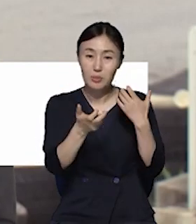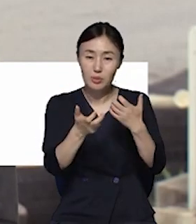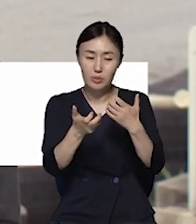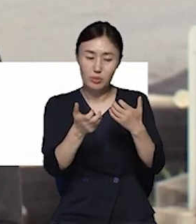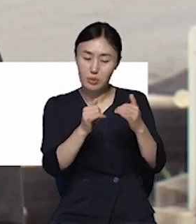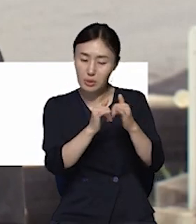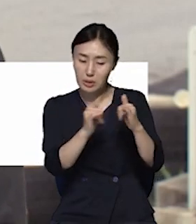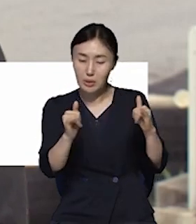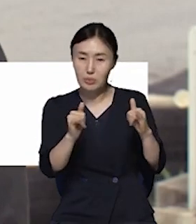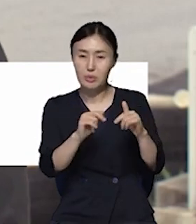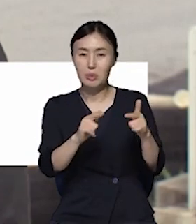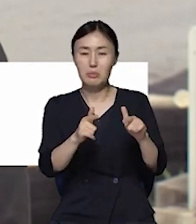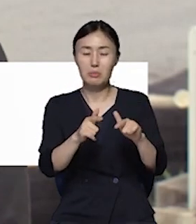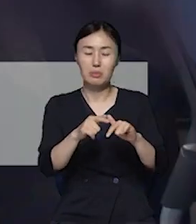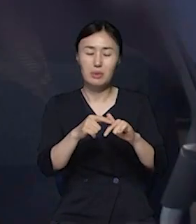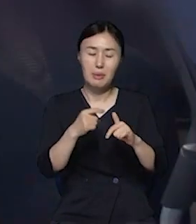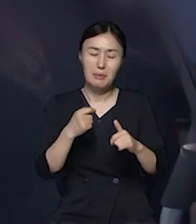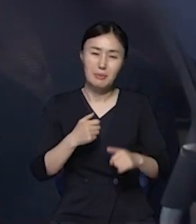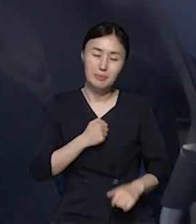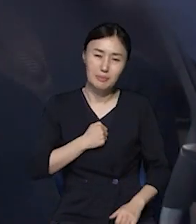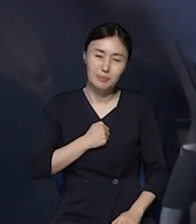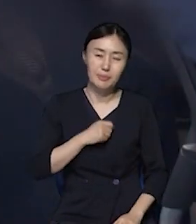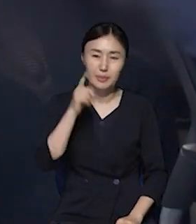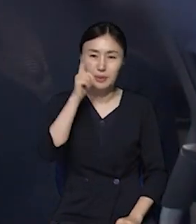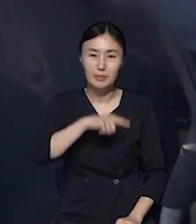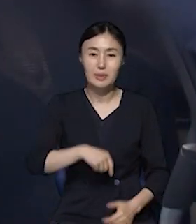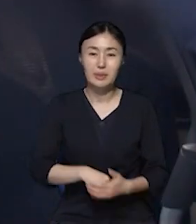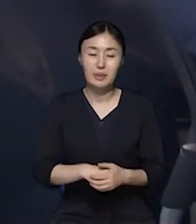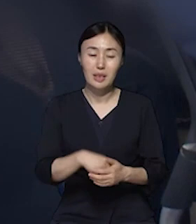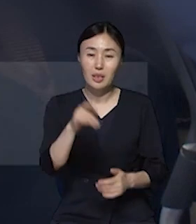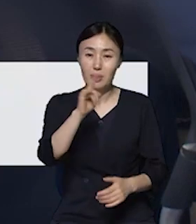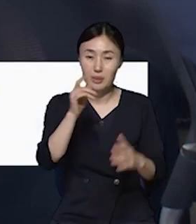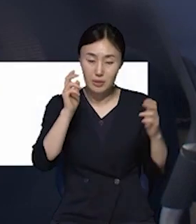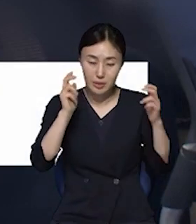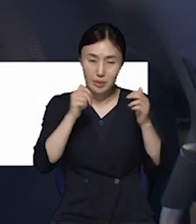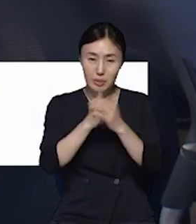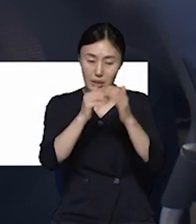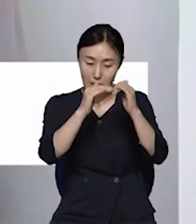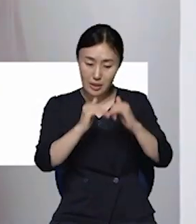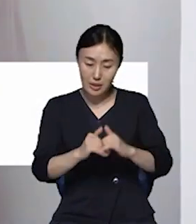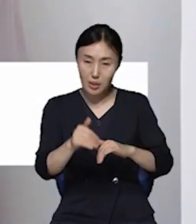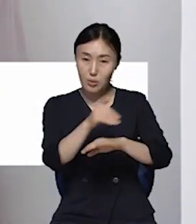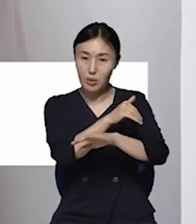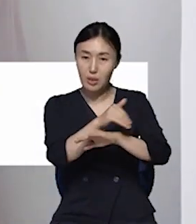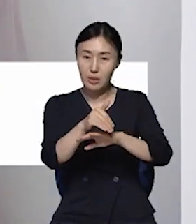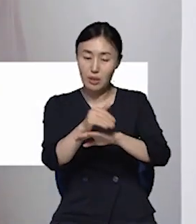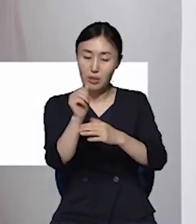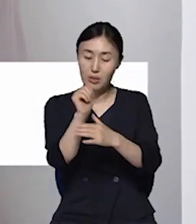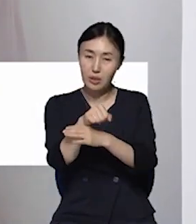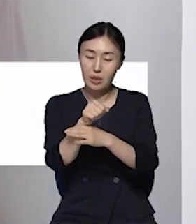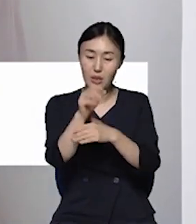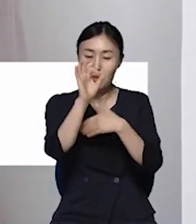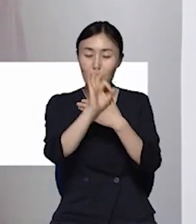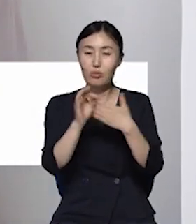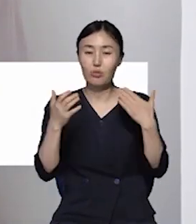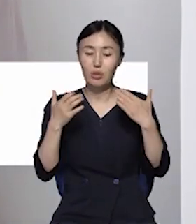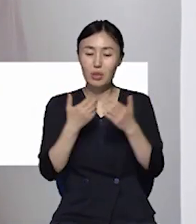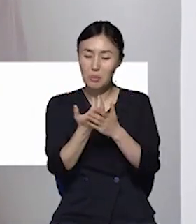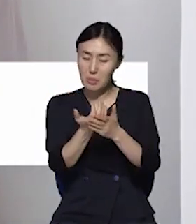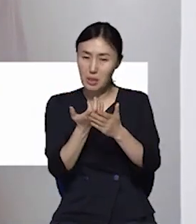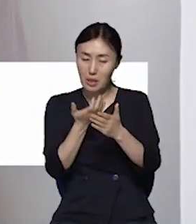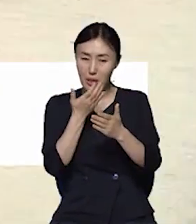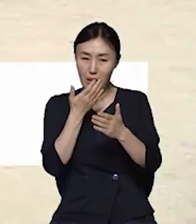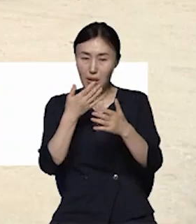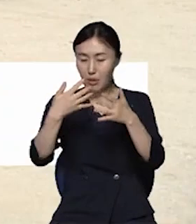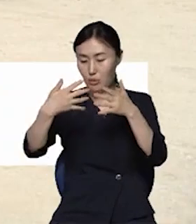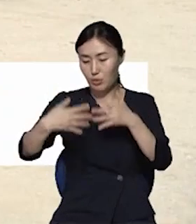입주자들이 많이 속상해하고 있는 것도 사실입니다. 현산이 제출한 해체 계획서를 승인한 서구청 역시 사전 합의가 이루어진